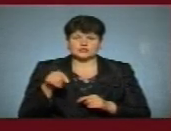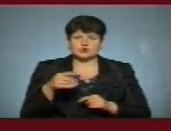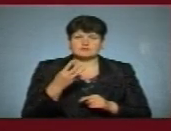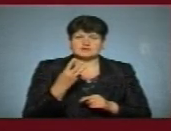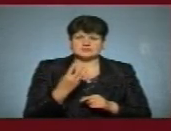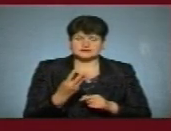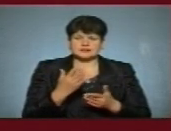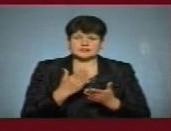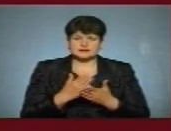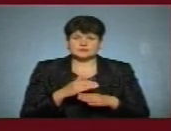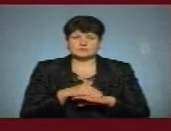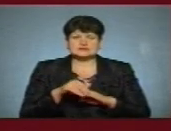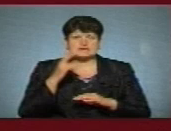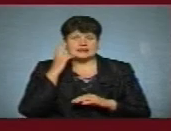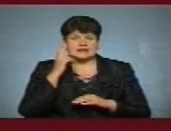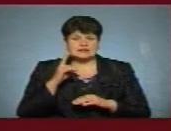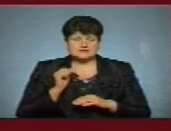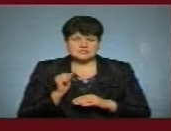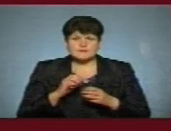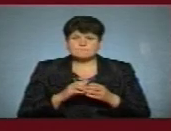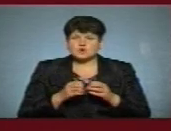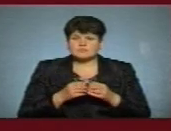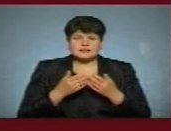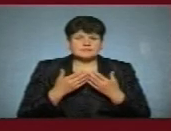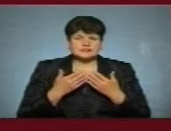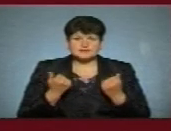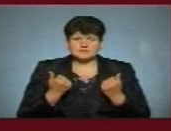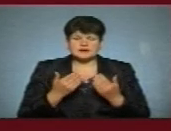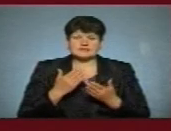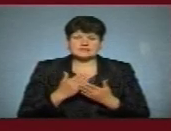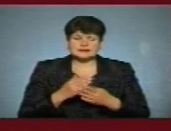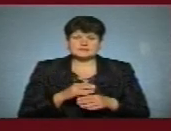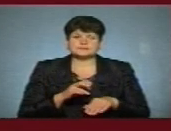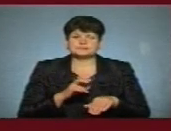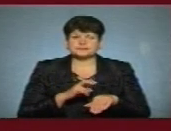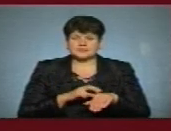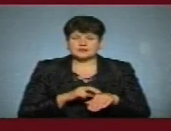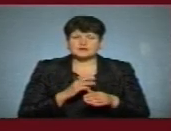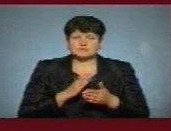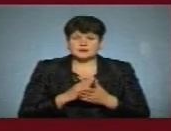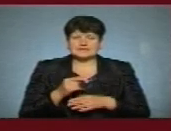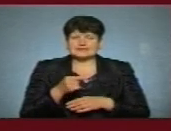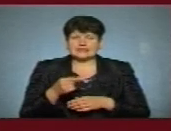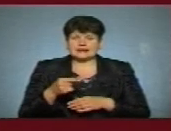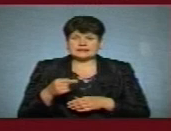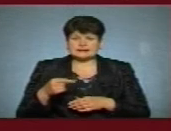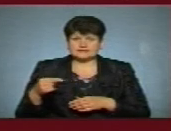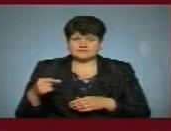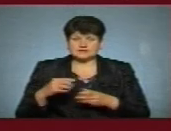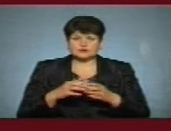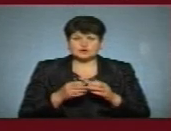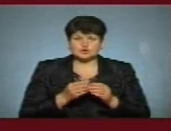яка знаходиться на Київській. Тобто проблем нема, і є диспетчера, які мають негативний результат, тобто